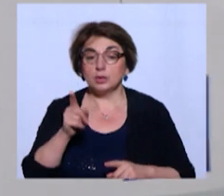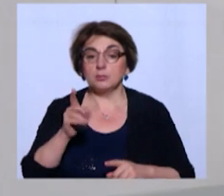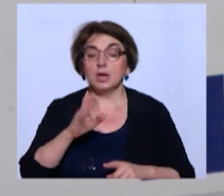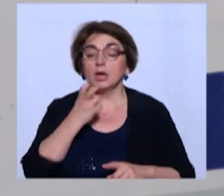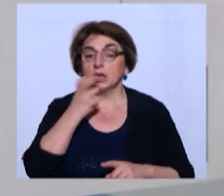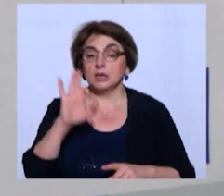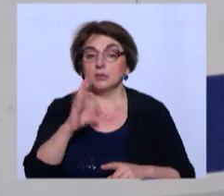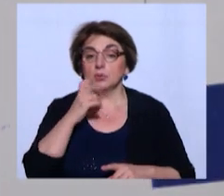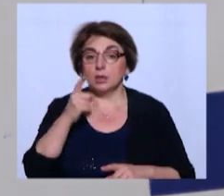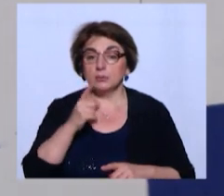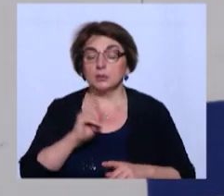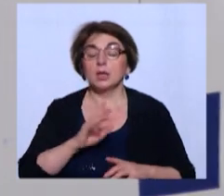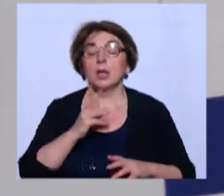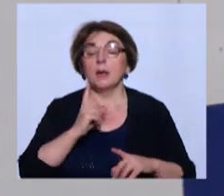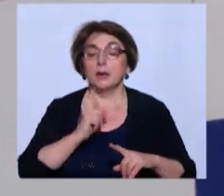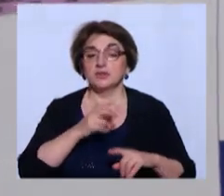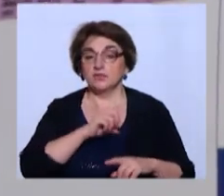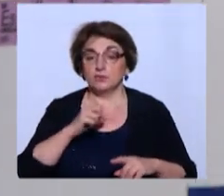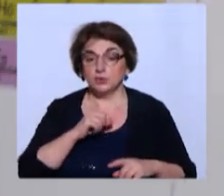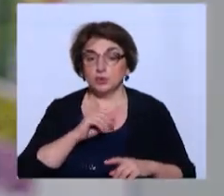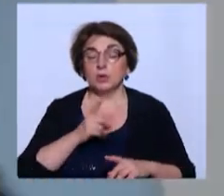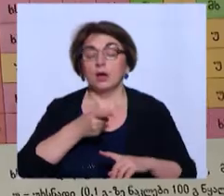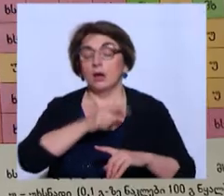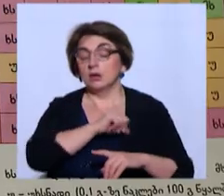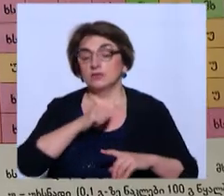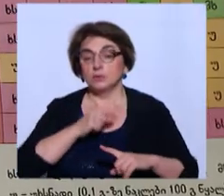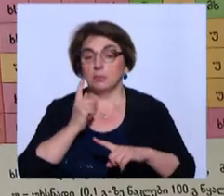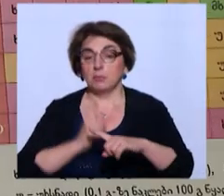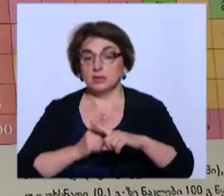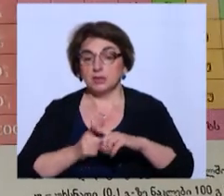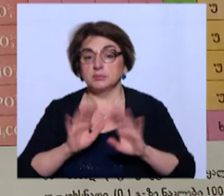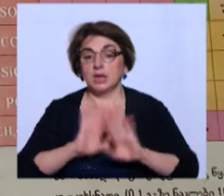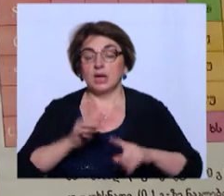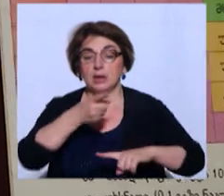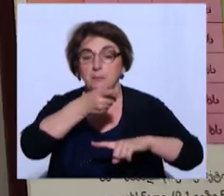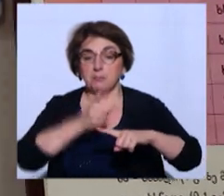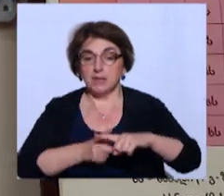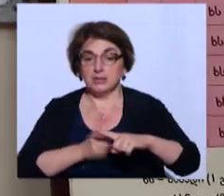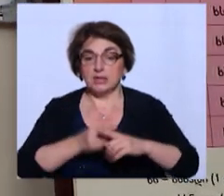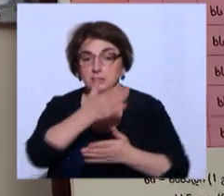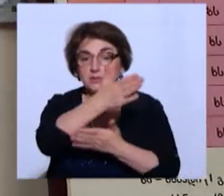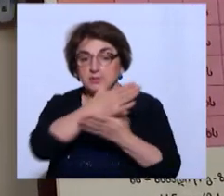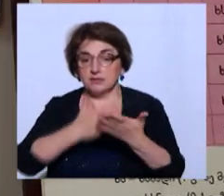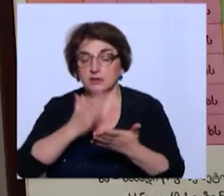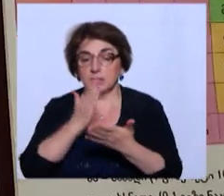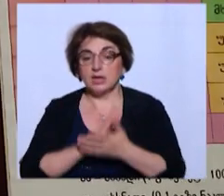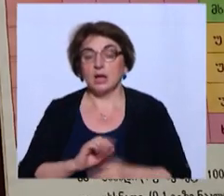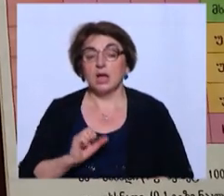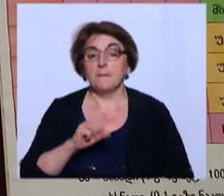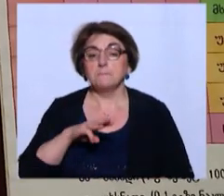ელემენტებს, რომლებიც მეტალებისა და არამეტალების ზღვარზე მდებარეობენ, მათ მეტალოიდები ეწოდებათ. რა არის